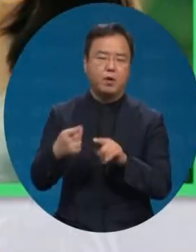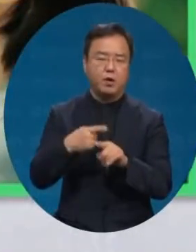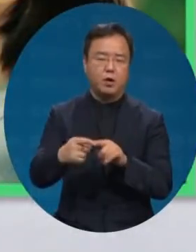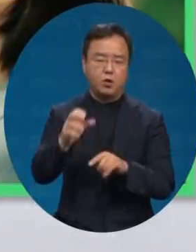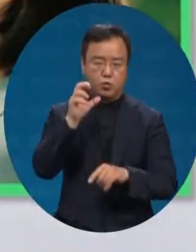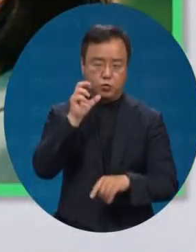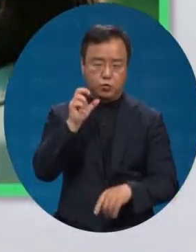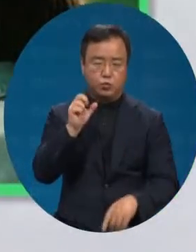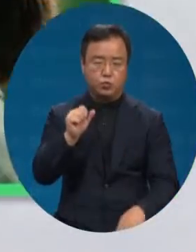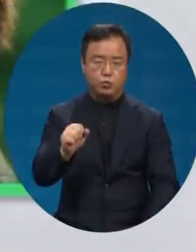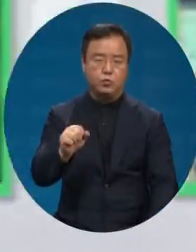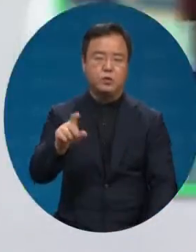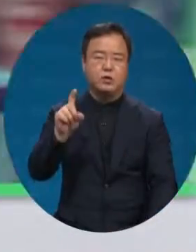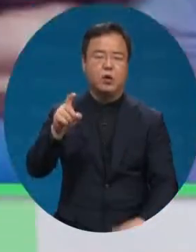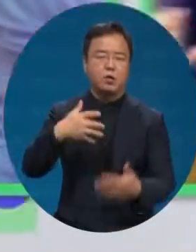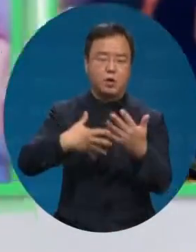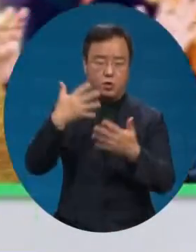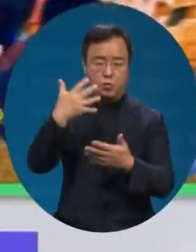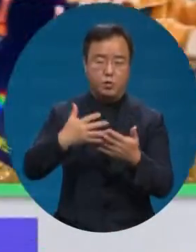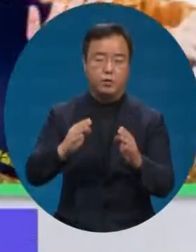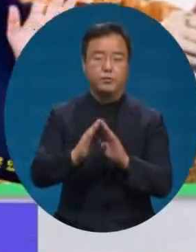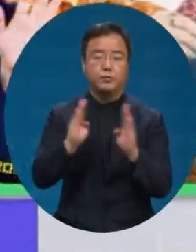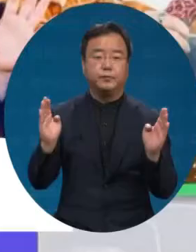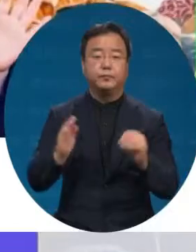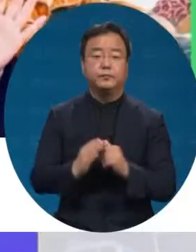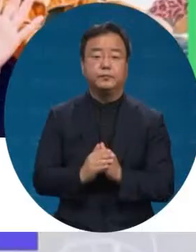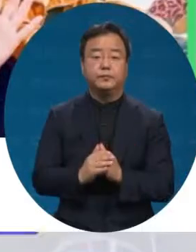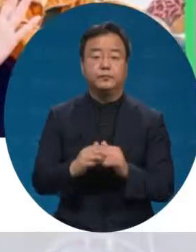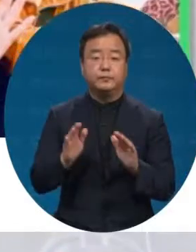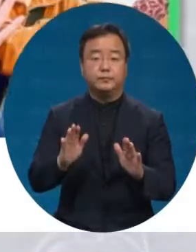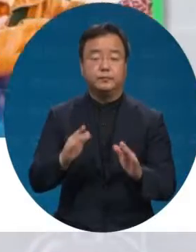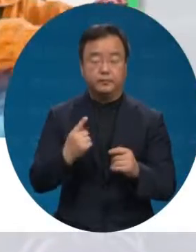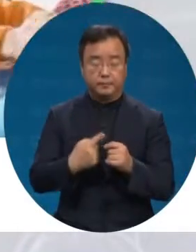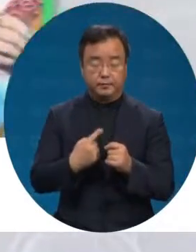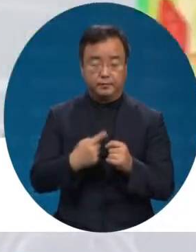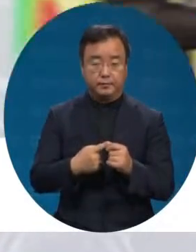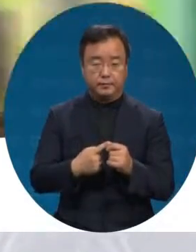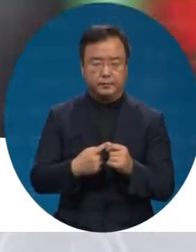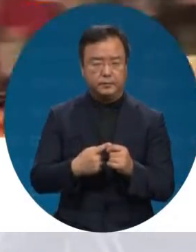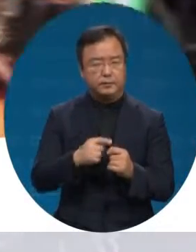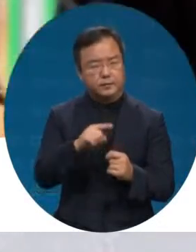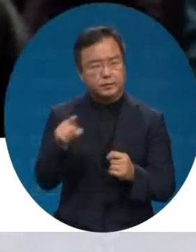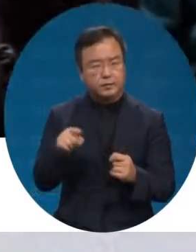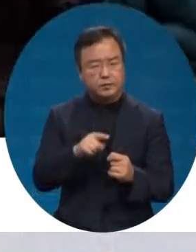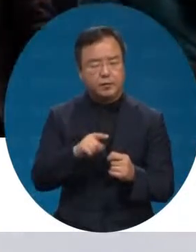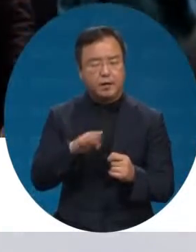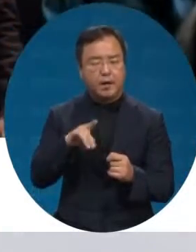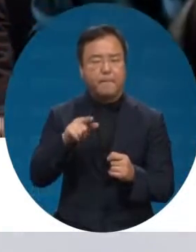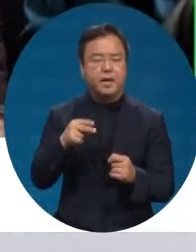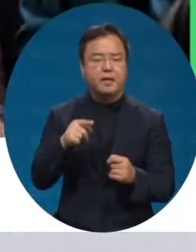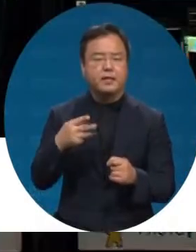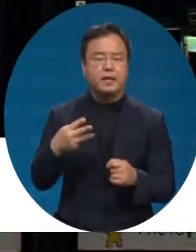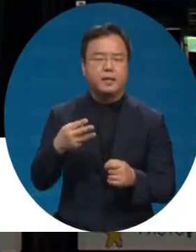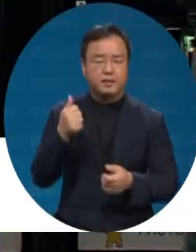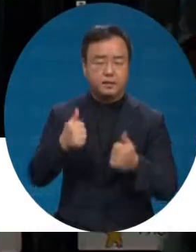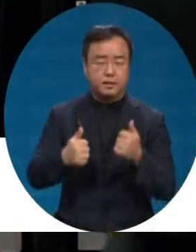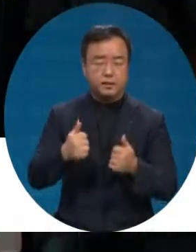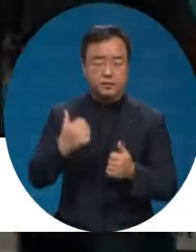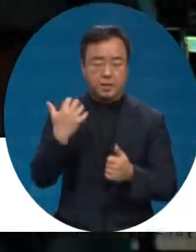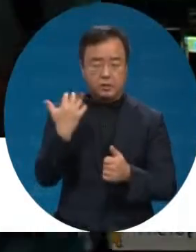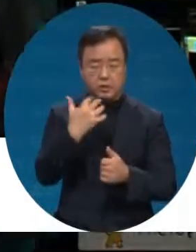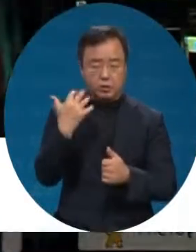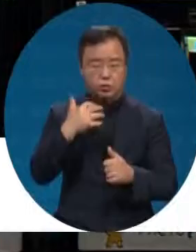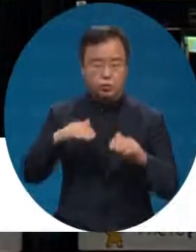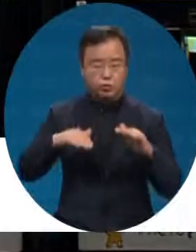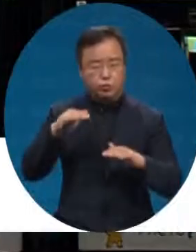10편의 영화를 공개했습니다 발달 테스트가 구조적 성 불평등을 확인하는 최소한의 기준이라면 발달